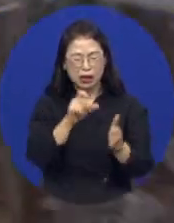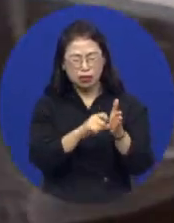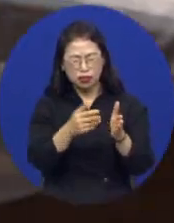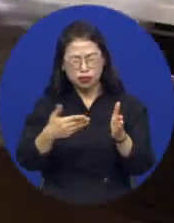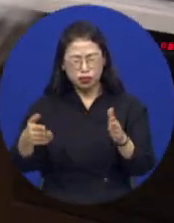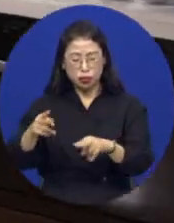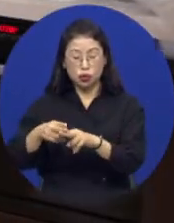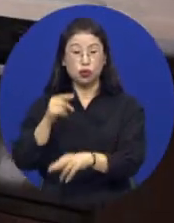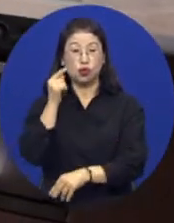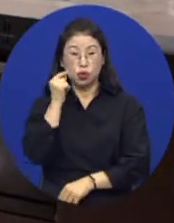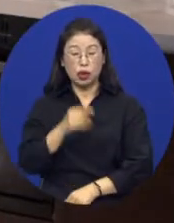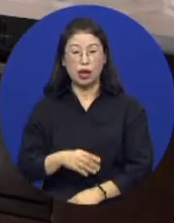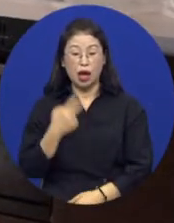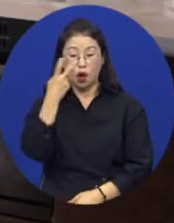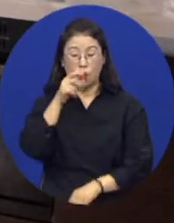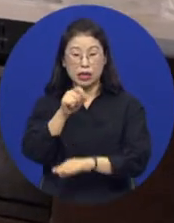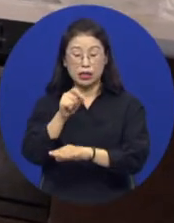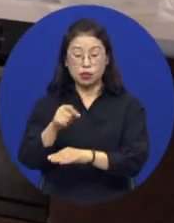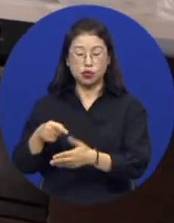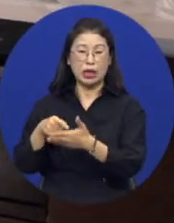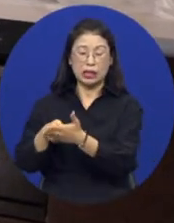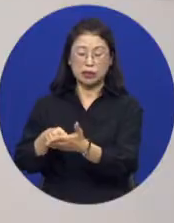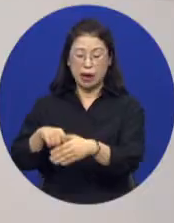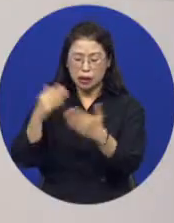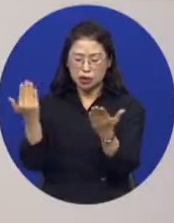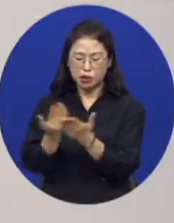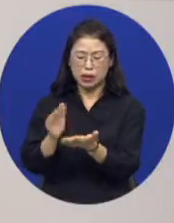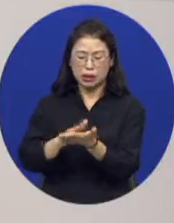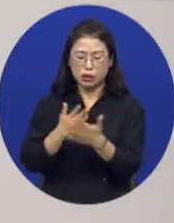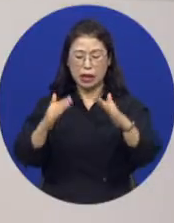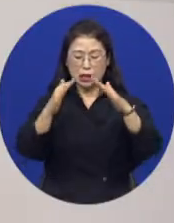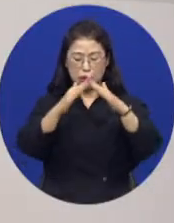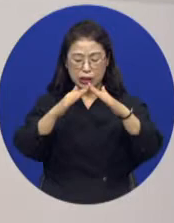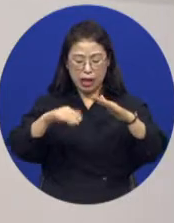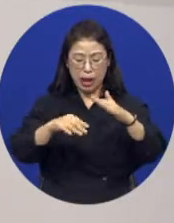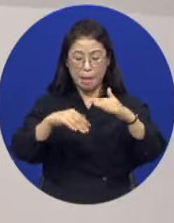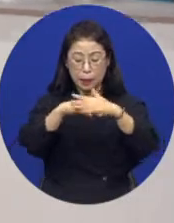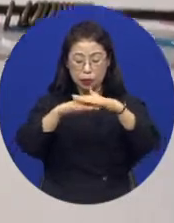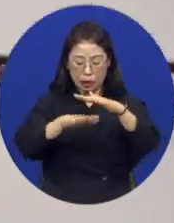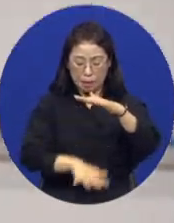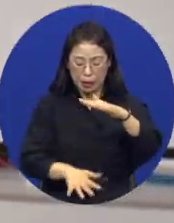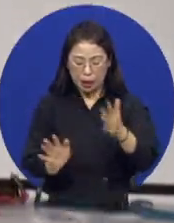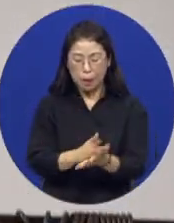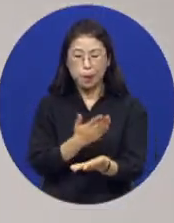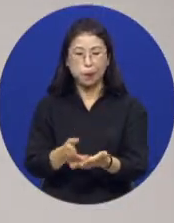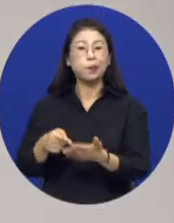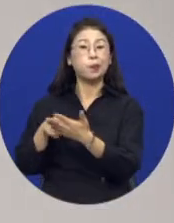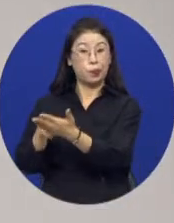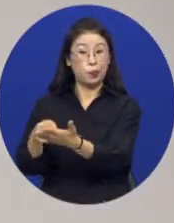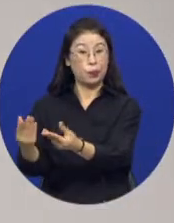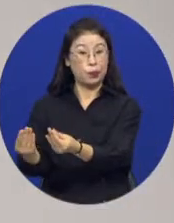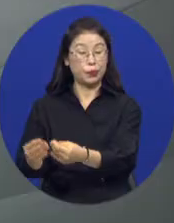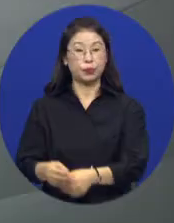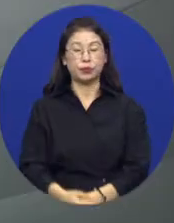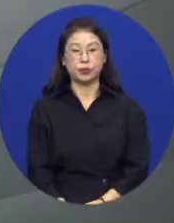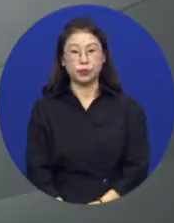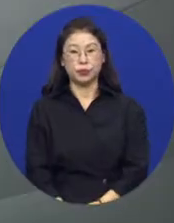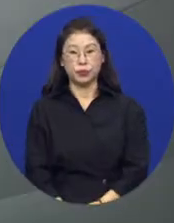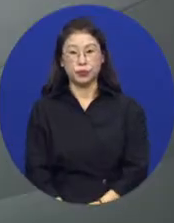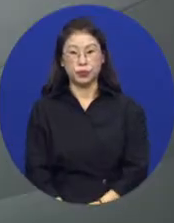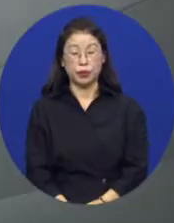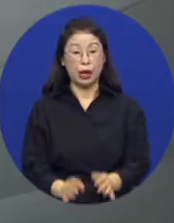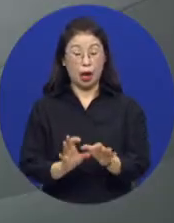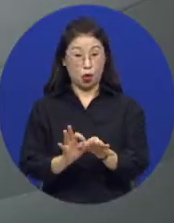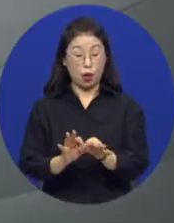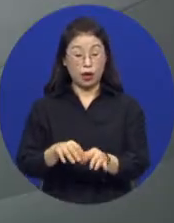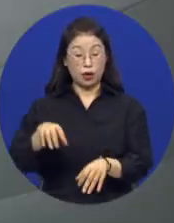집에서 요리도 못해 관리사무소 측에 집안 전체의 천장과 바닥을 점검하고 보수해달라고 요구했습니다. 이에